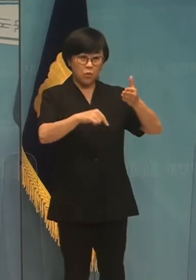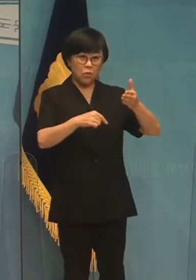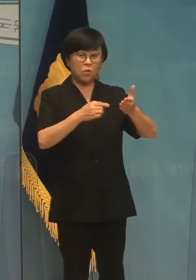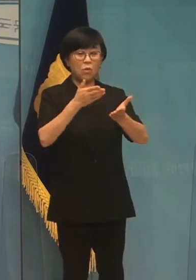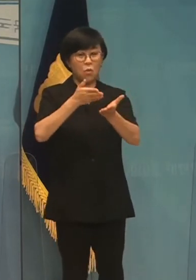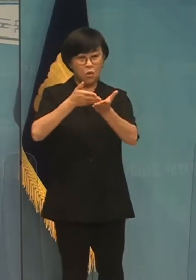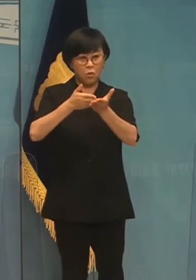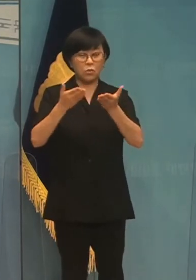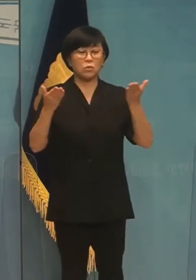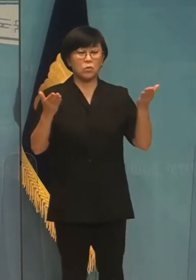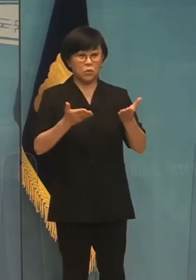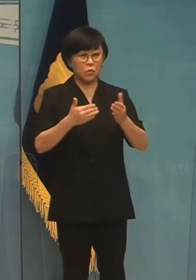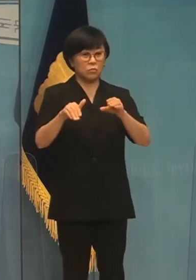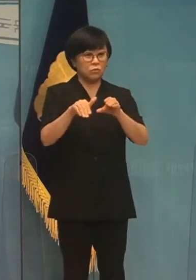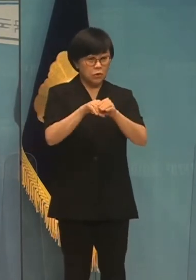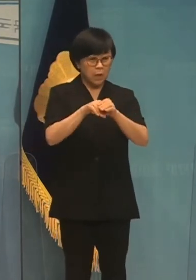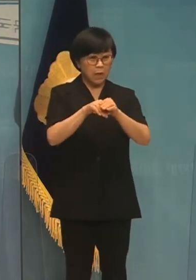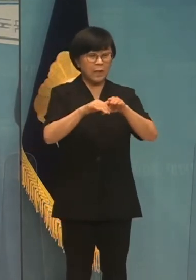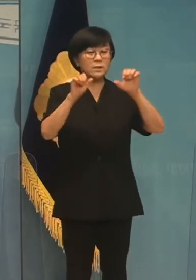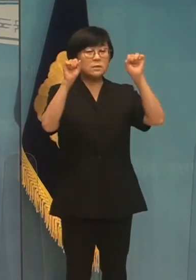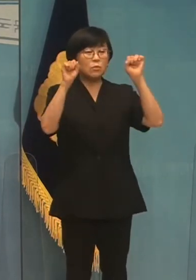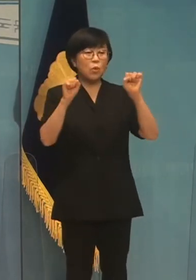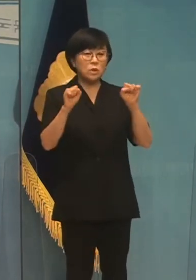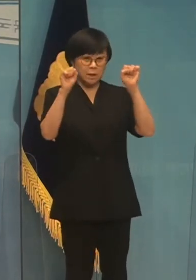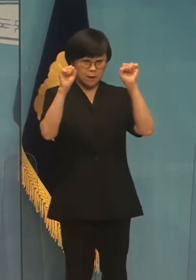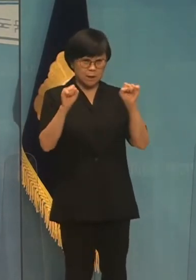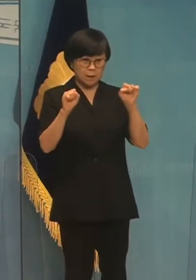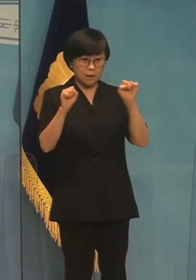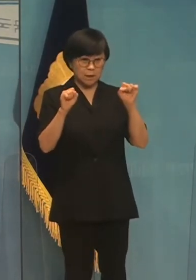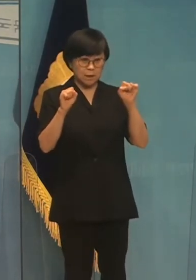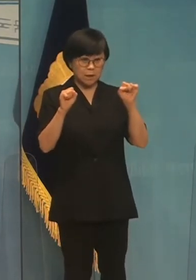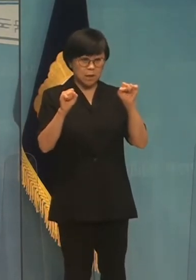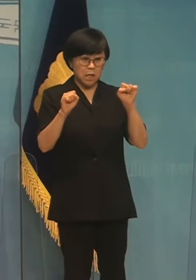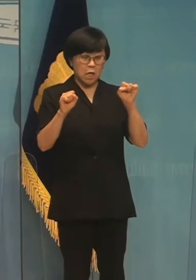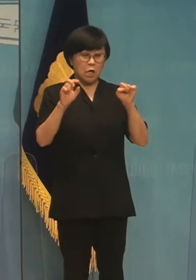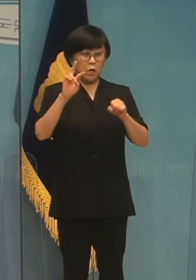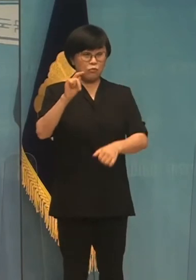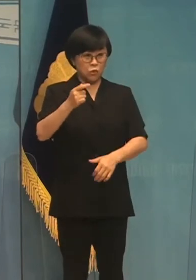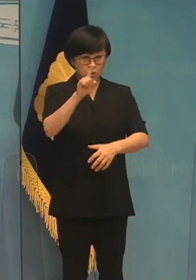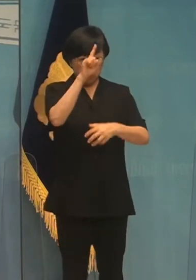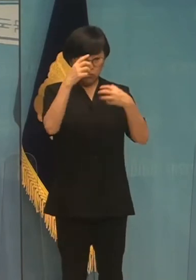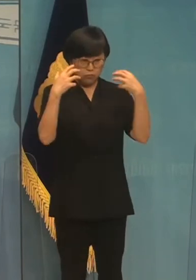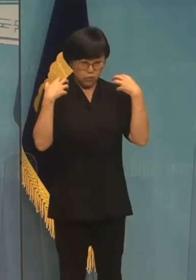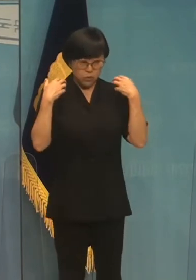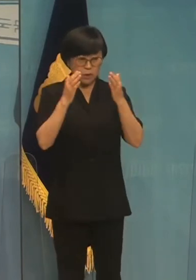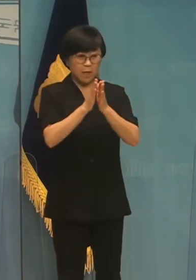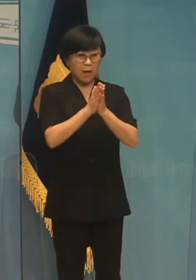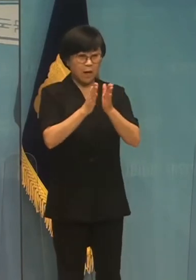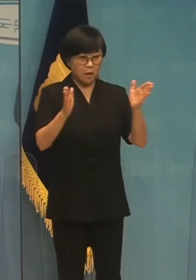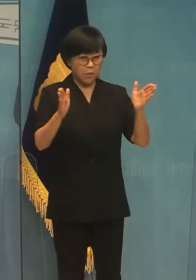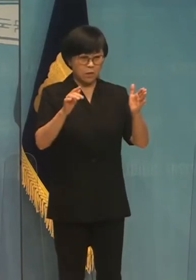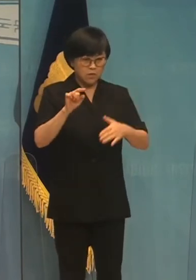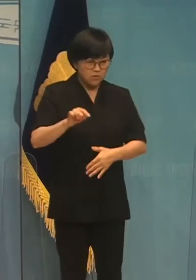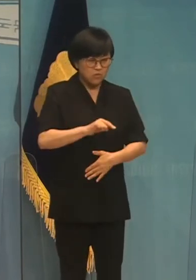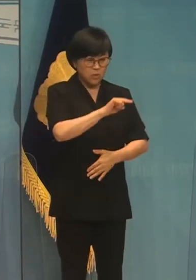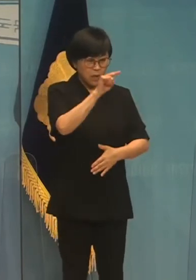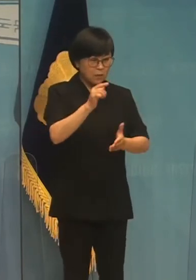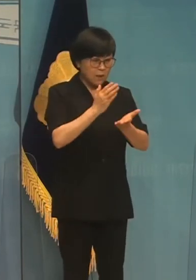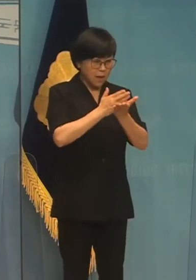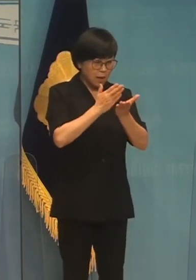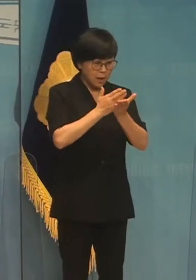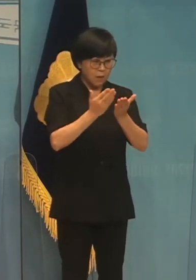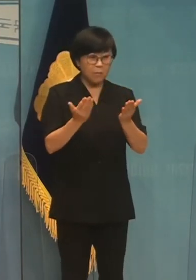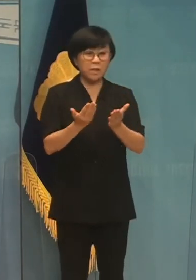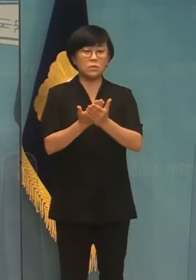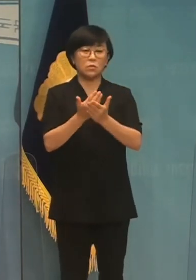언론, 노동, 문화, 스포츠에 이르기까지 문재인 정권 들어 어느 하나라도